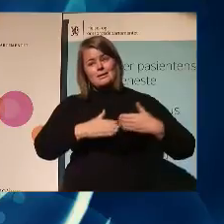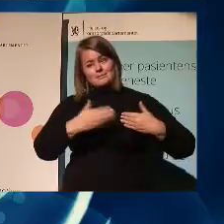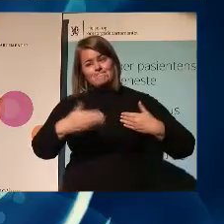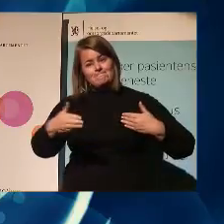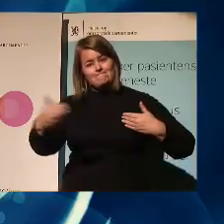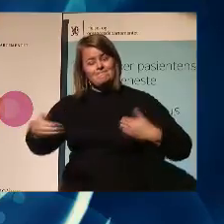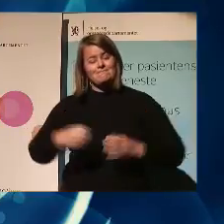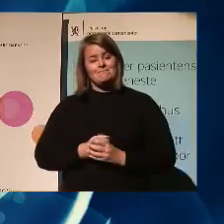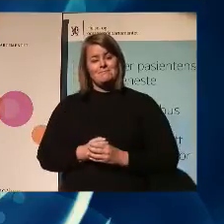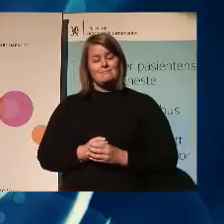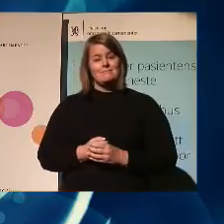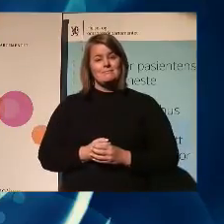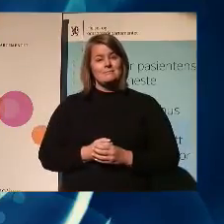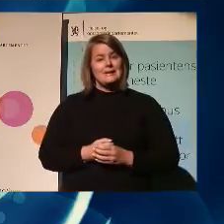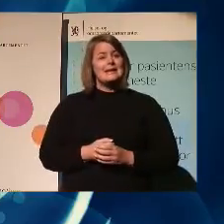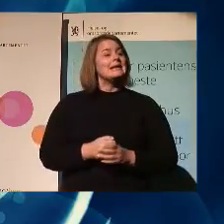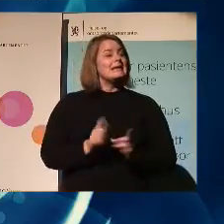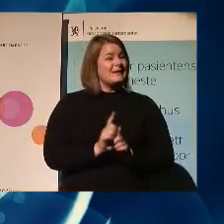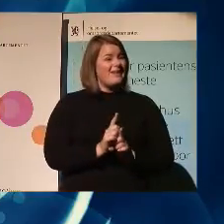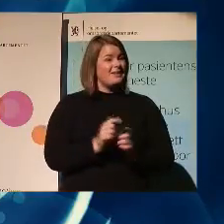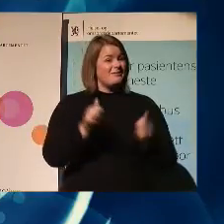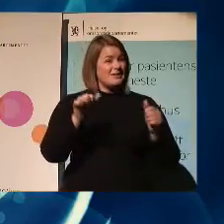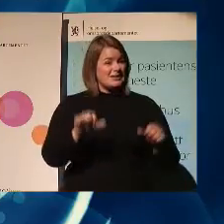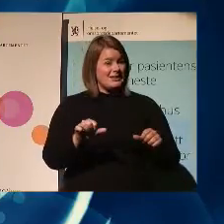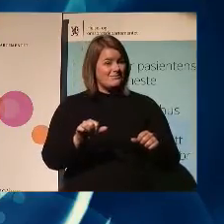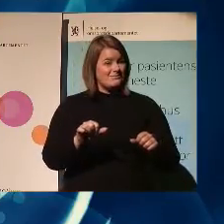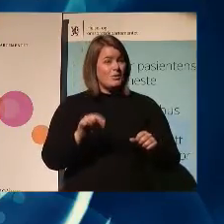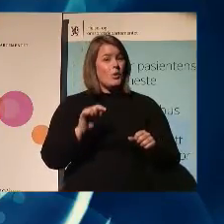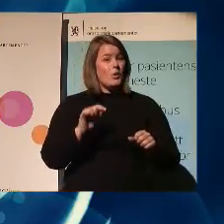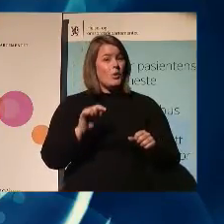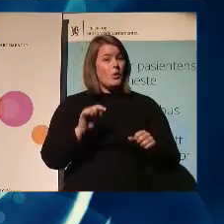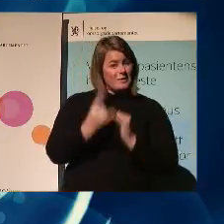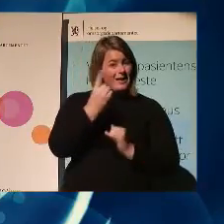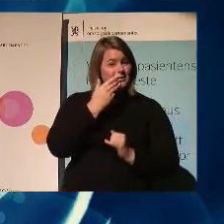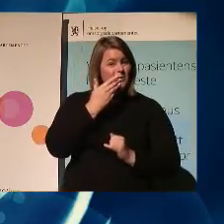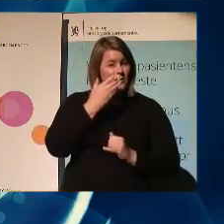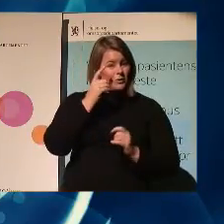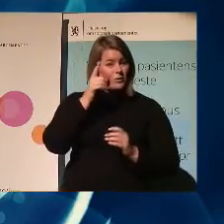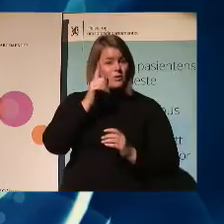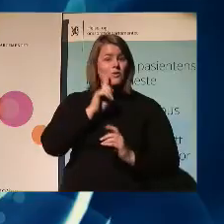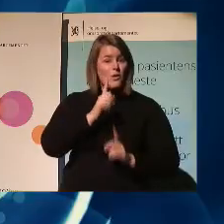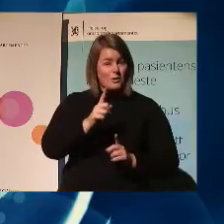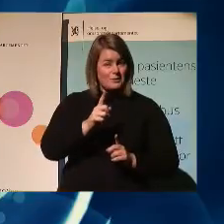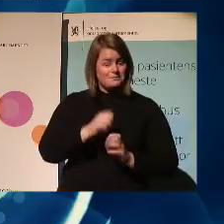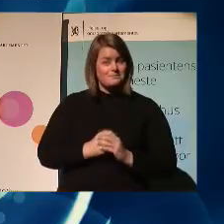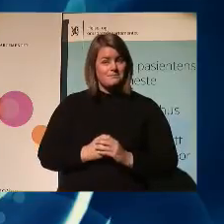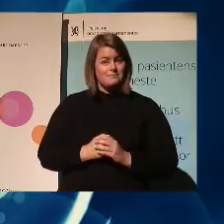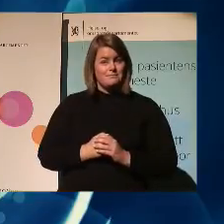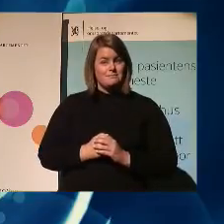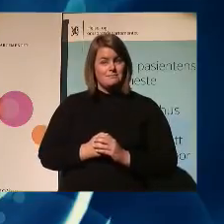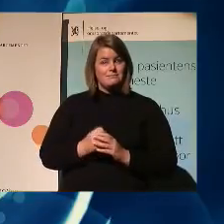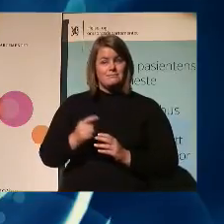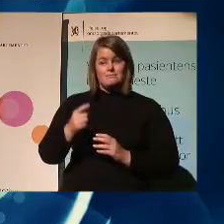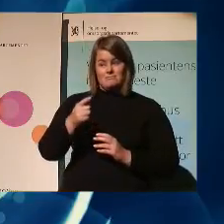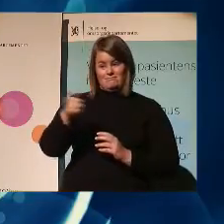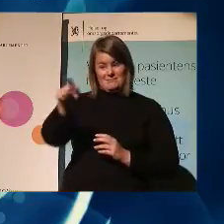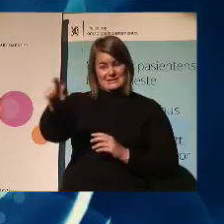Det allikevel vanskelig. Så kommer jeg til slutt med et godt råd. Spør de som vet mye om